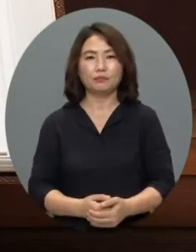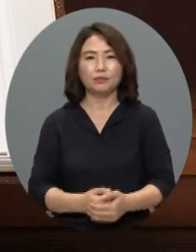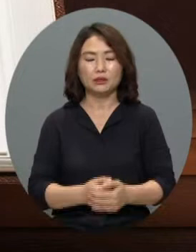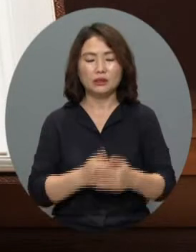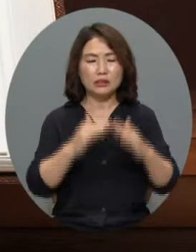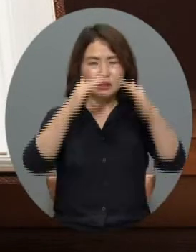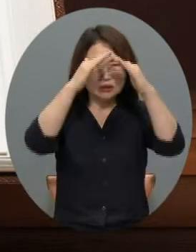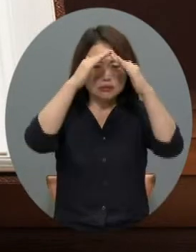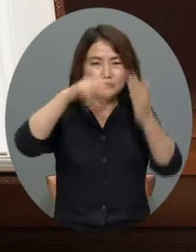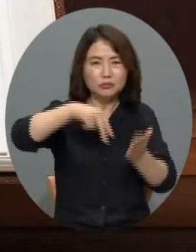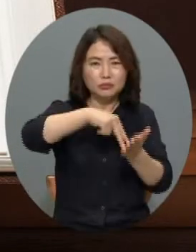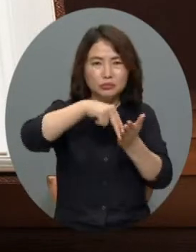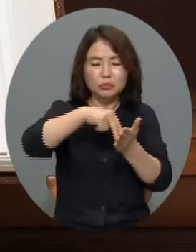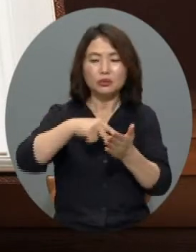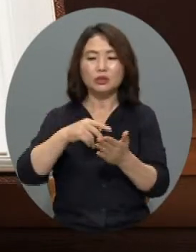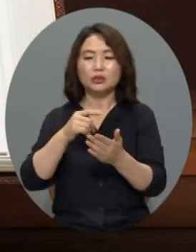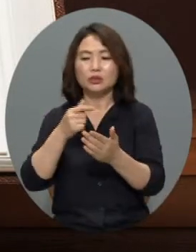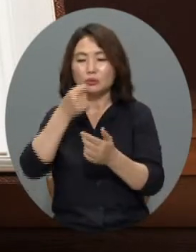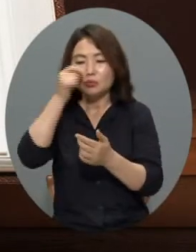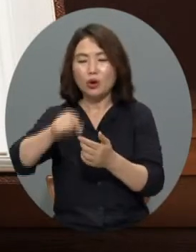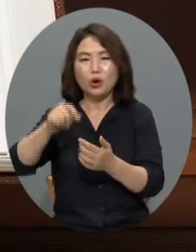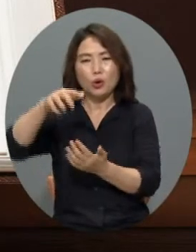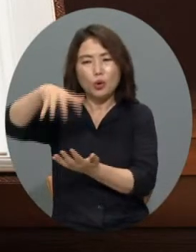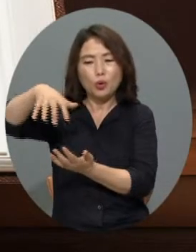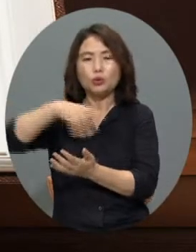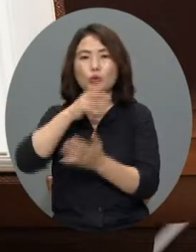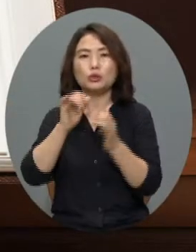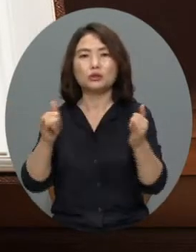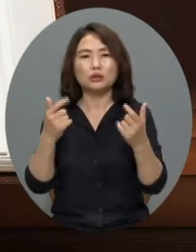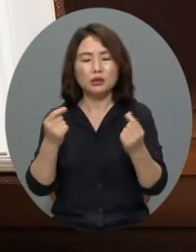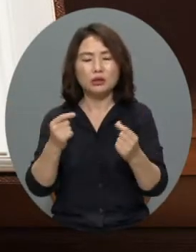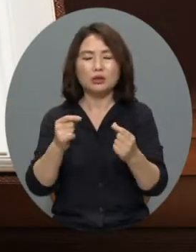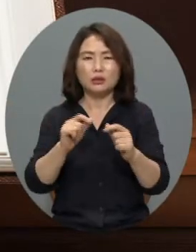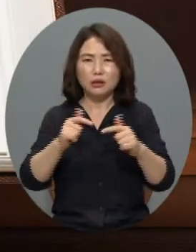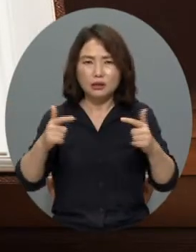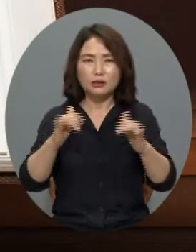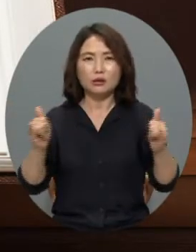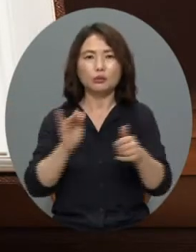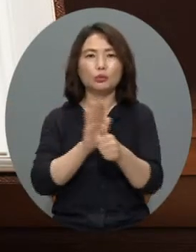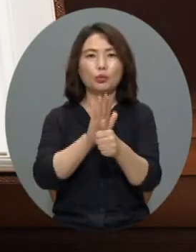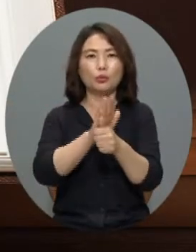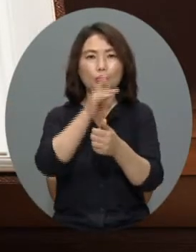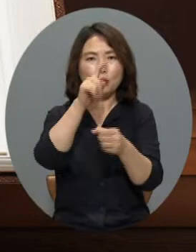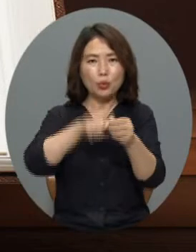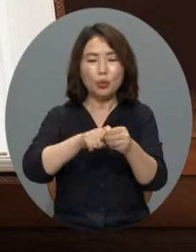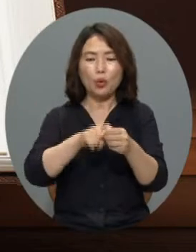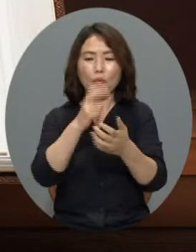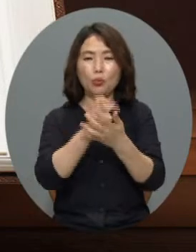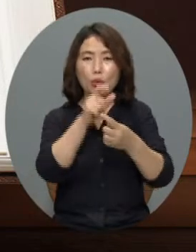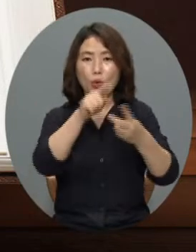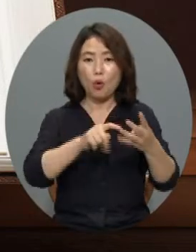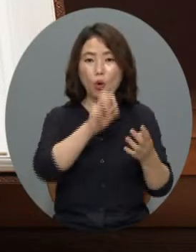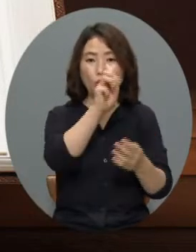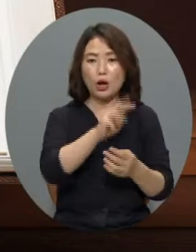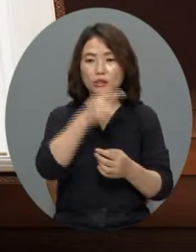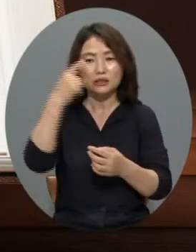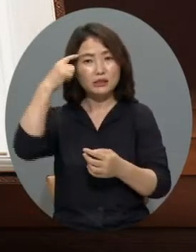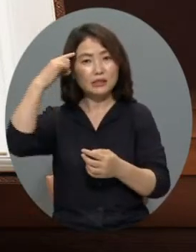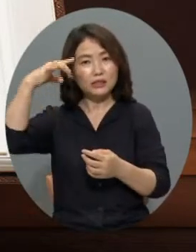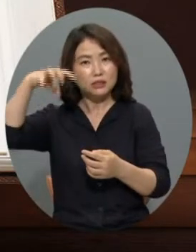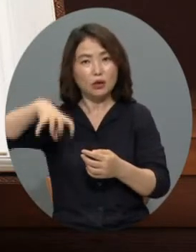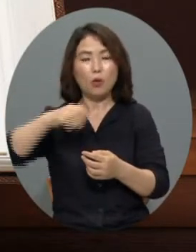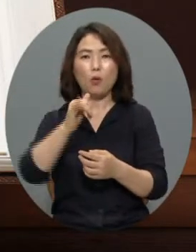은둔형 외톨이 나 재활용품 수집 노인처럼 특정 사람들을 돕기 위한 조례가 광주와 인천에는